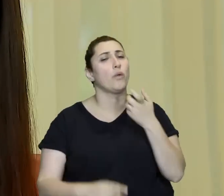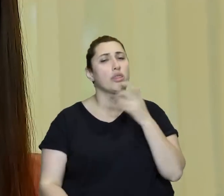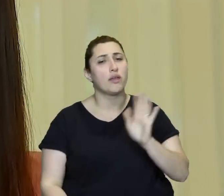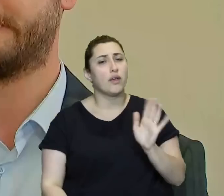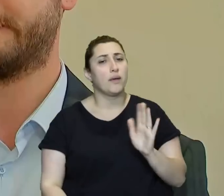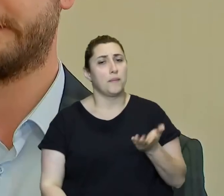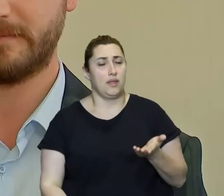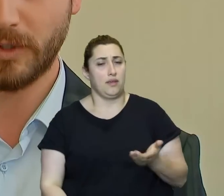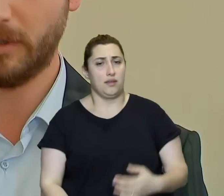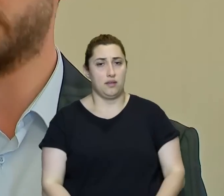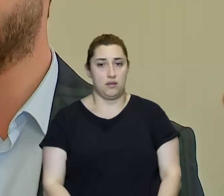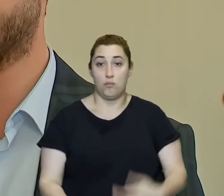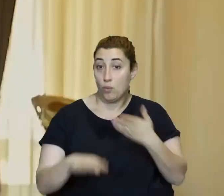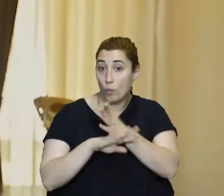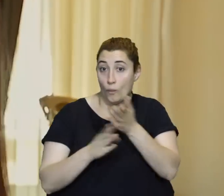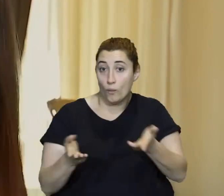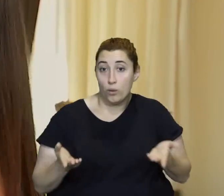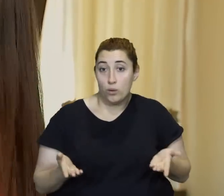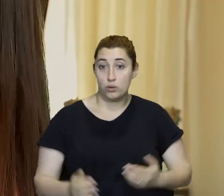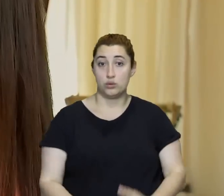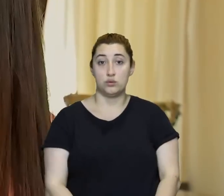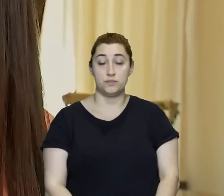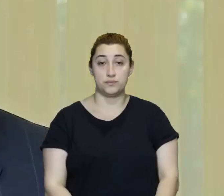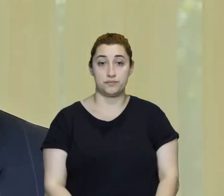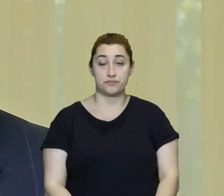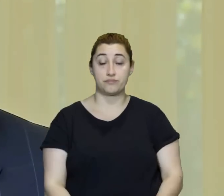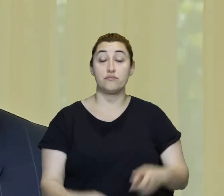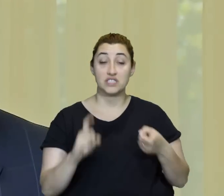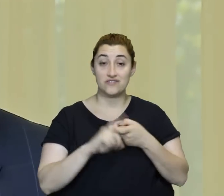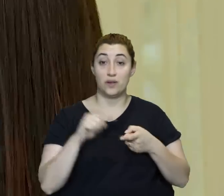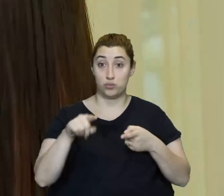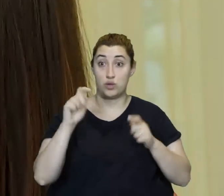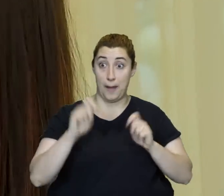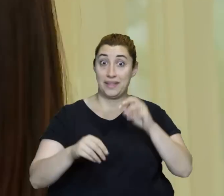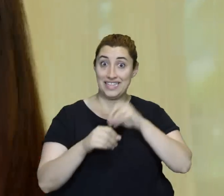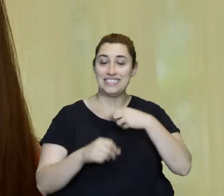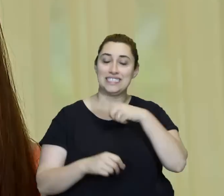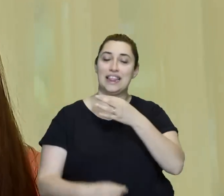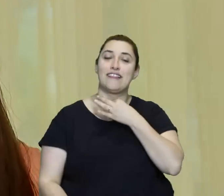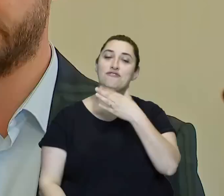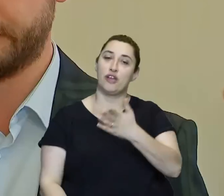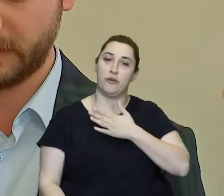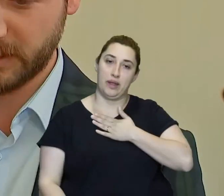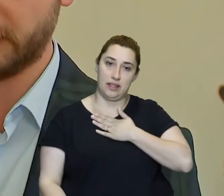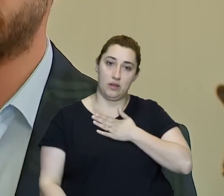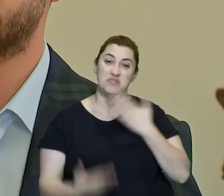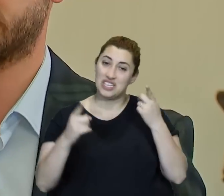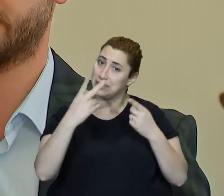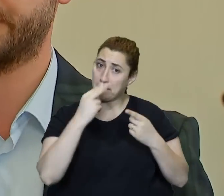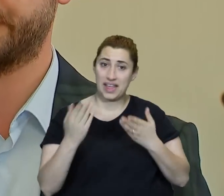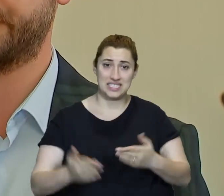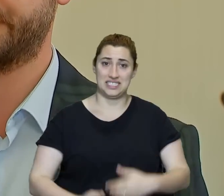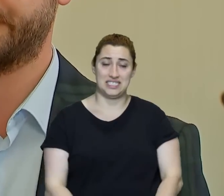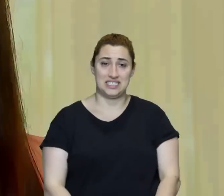deme. Öyle ama. Ve bunu başardığın için sana teşekkür etmek istedim. İnşallah